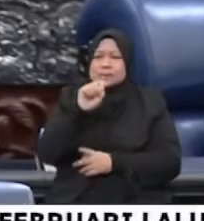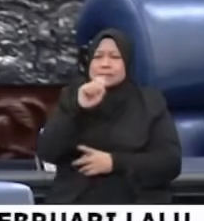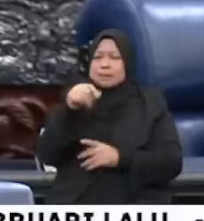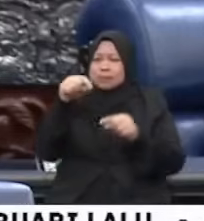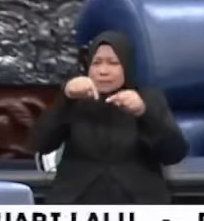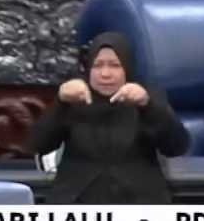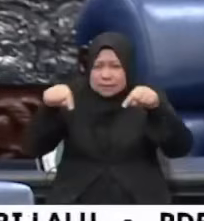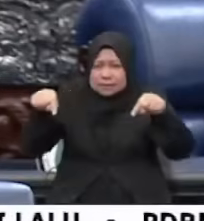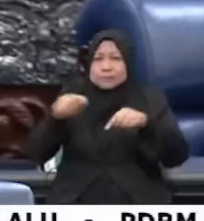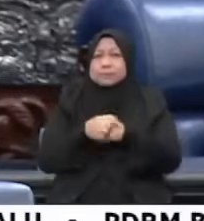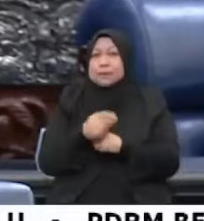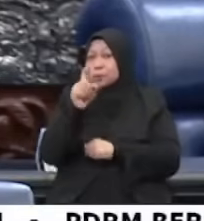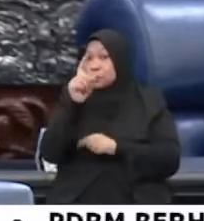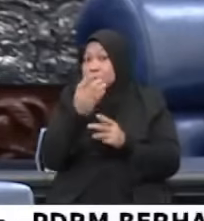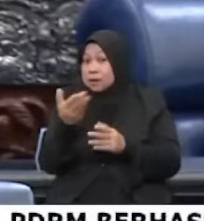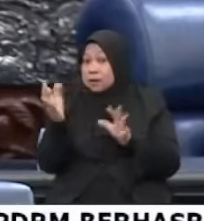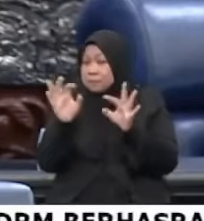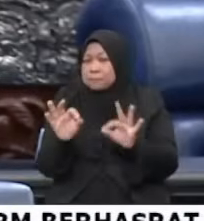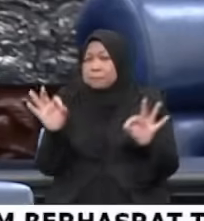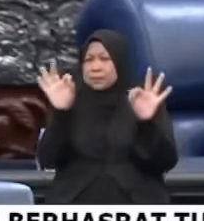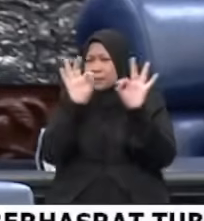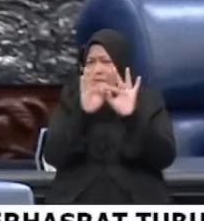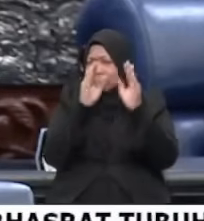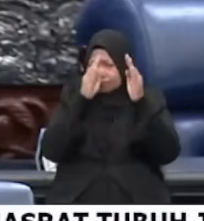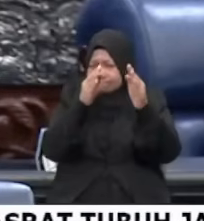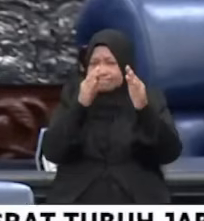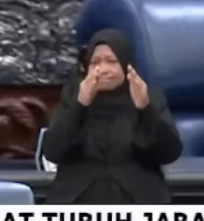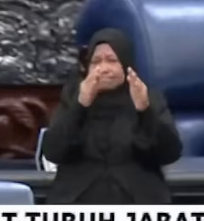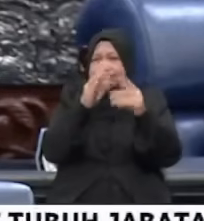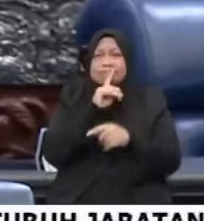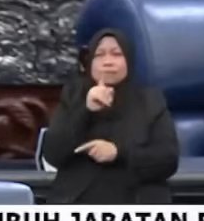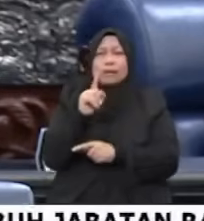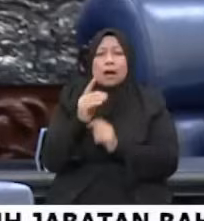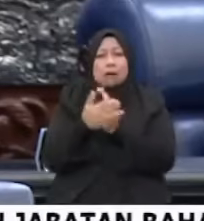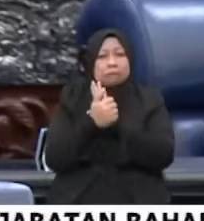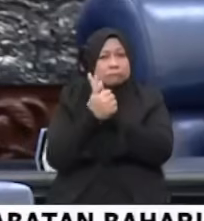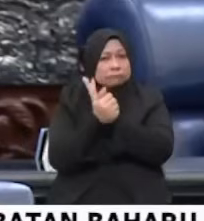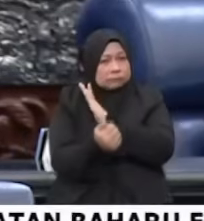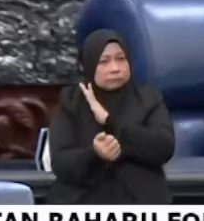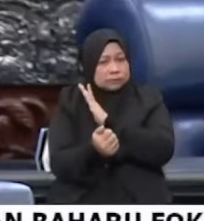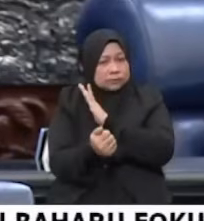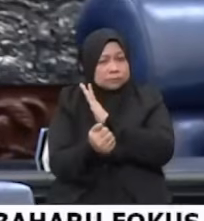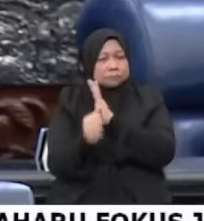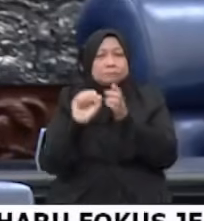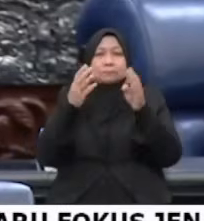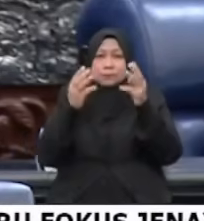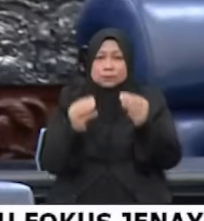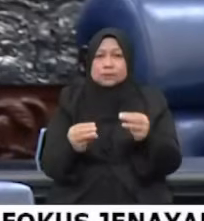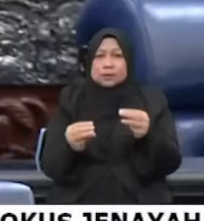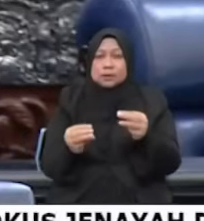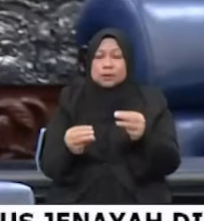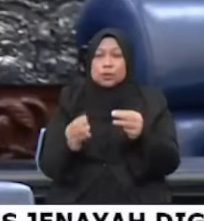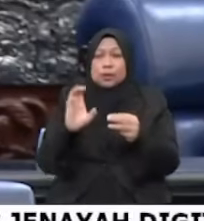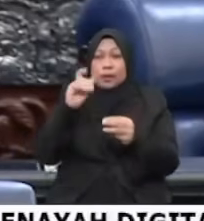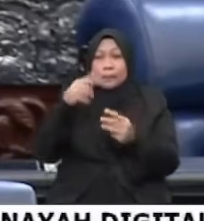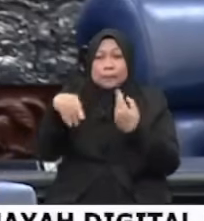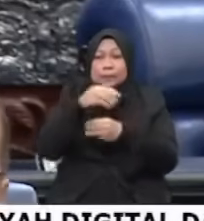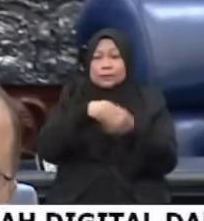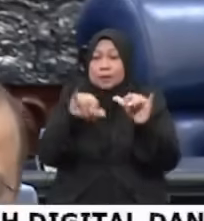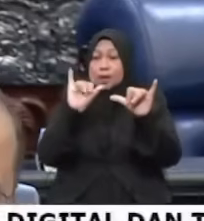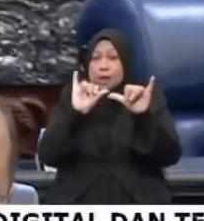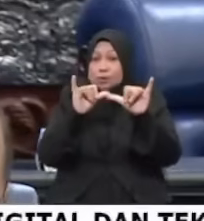chips satu perkara yang amat penting untuk diberikan perhatian ialah Talent atau human capital dalam bidang sains dan